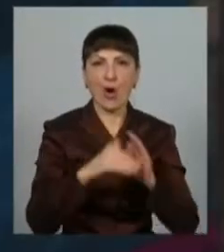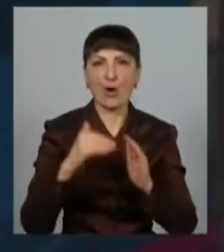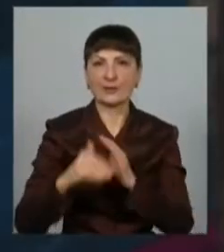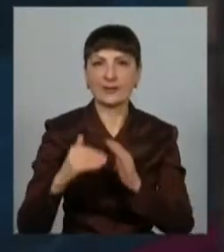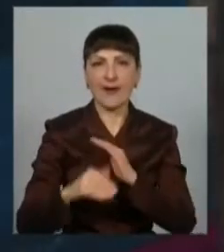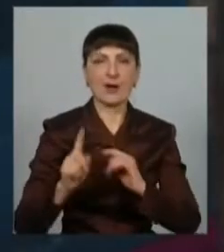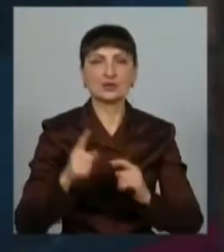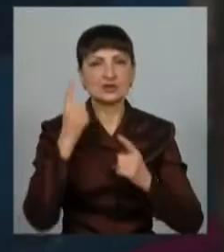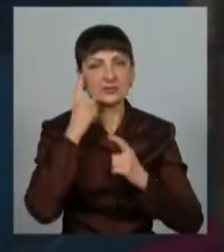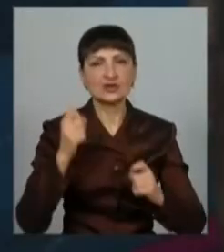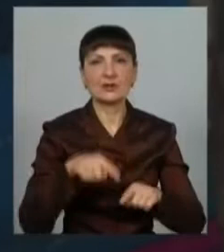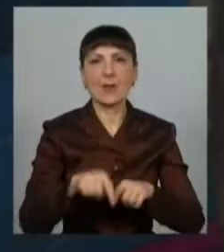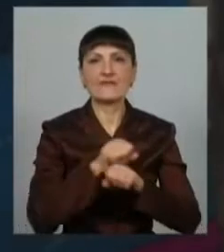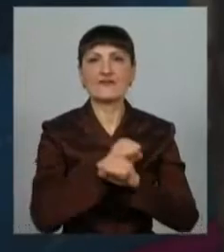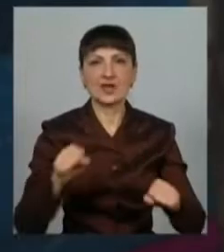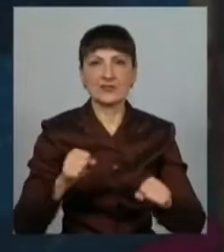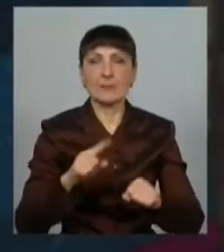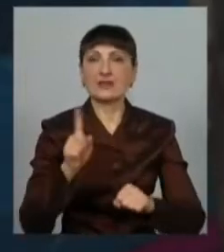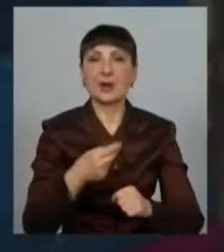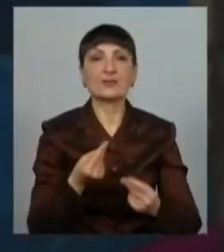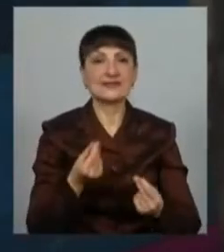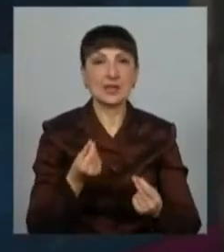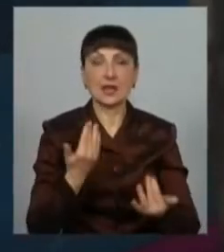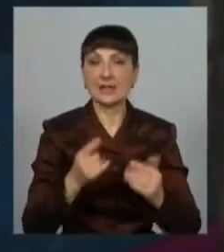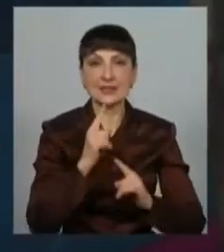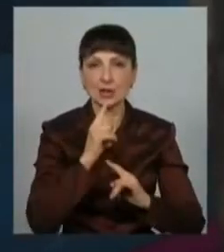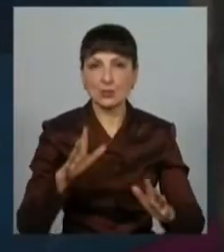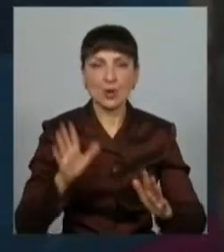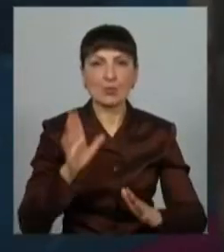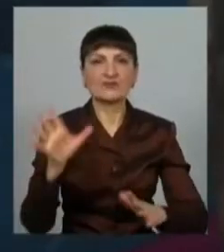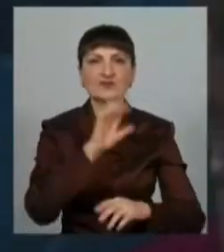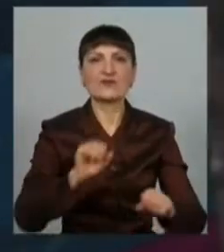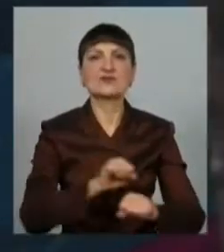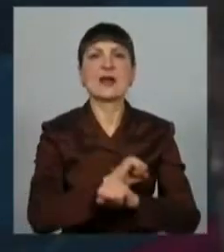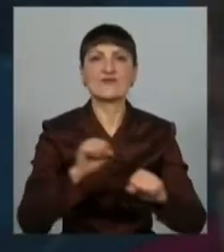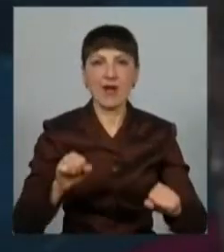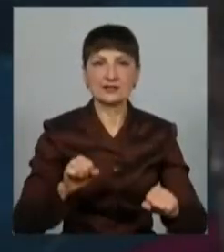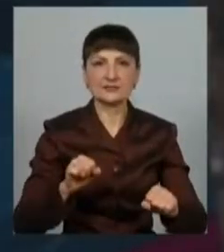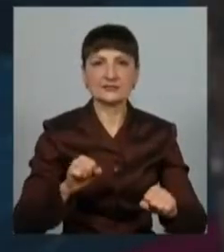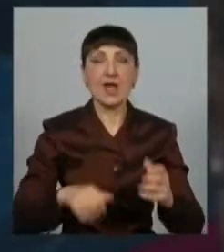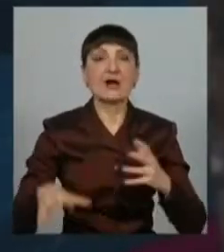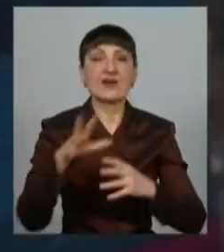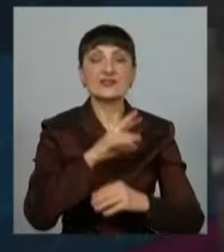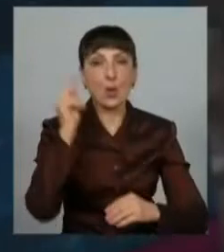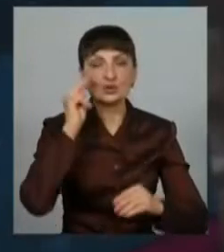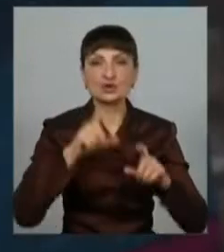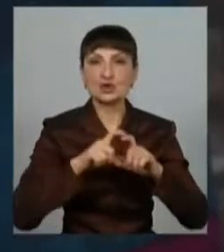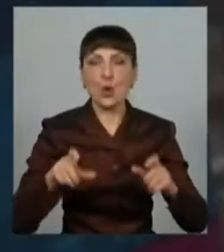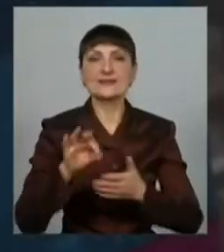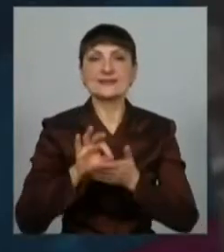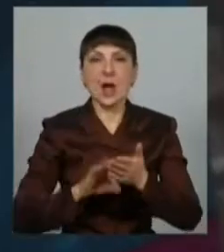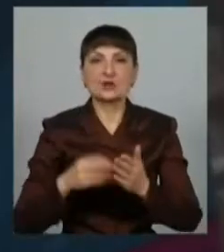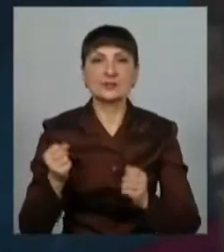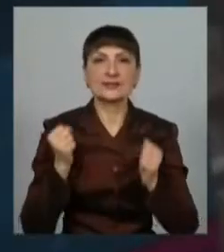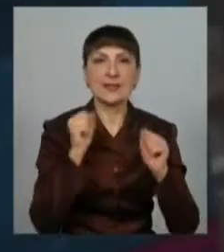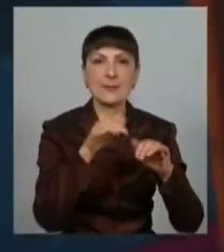и потребовал деньги, а в противном случае пригрозил все взорвать. Во все учебные заведения сразу же были